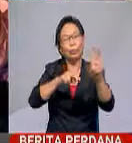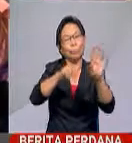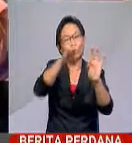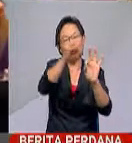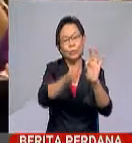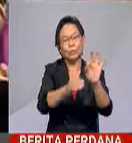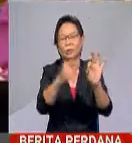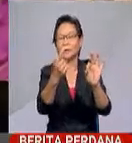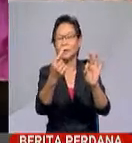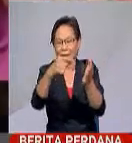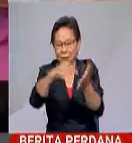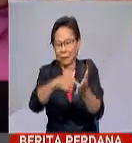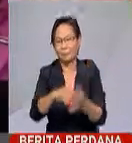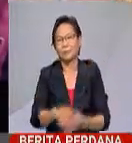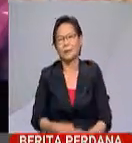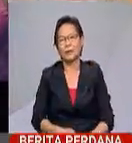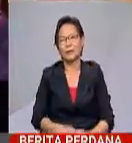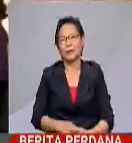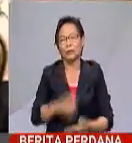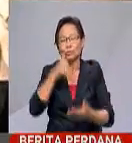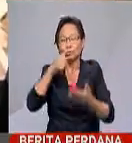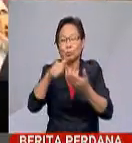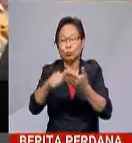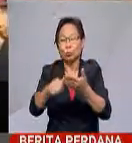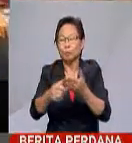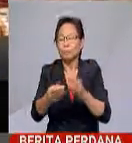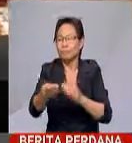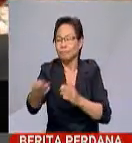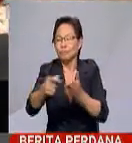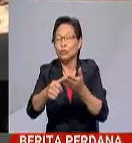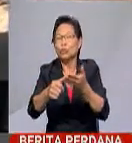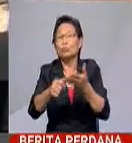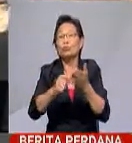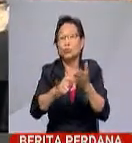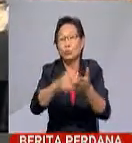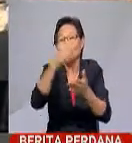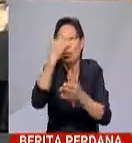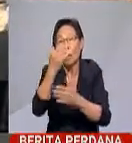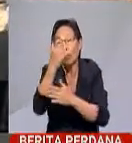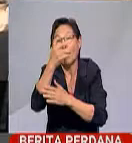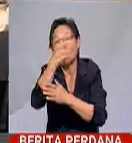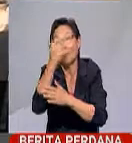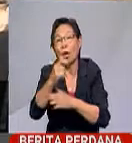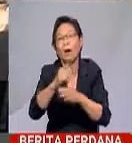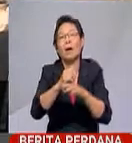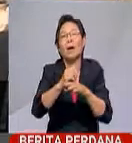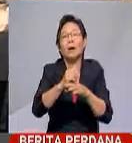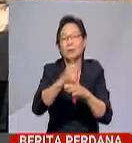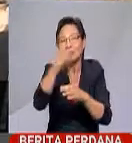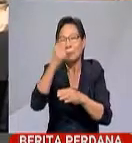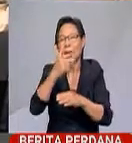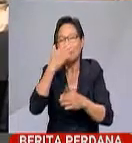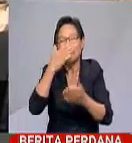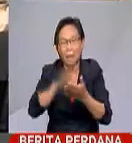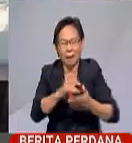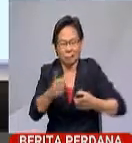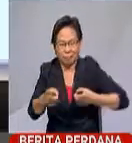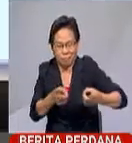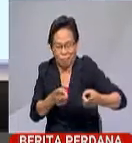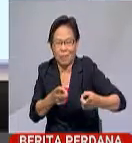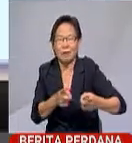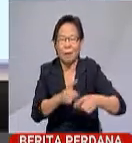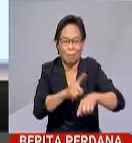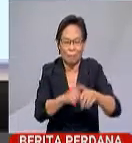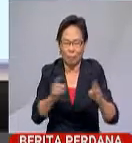29 Januari ini. Beliau diberi surat tunjuk sebab pada 15 Januari lepas atas tuduhan salah laku disiplin dan